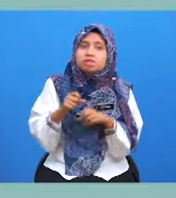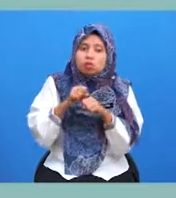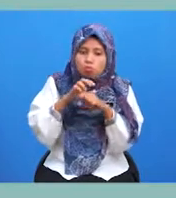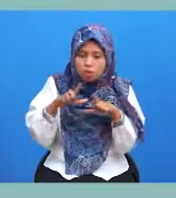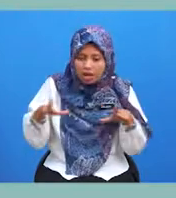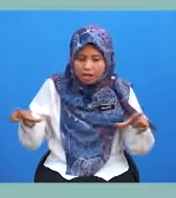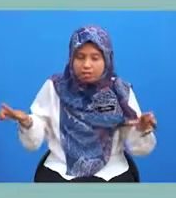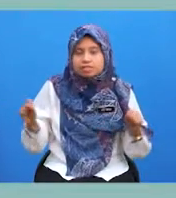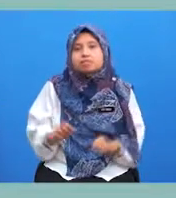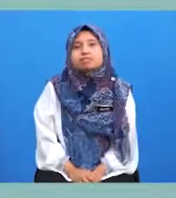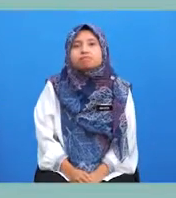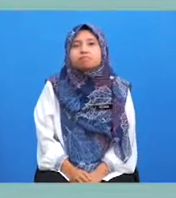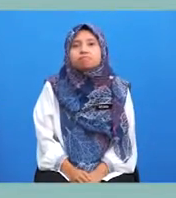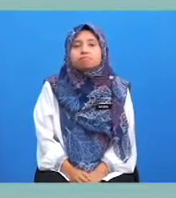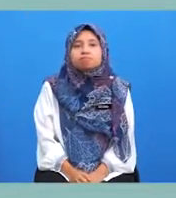meluas.